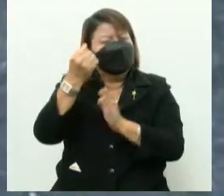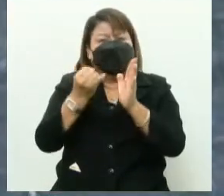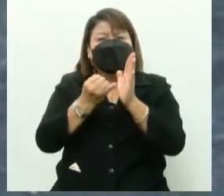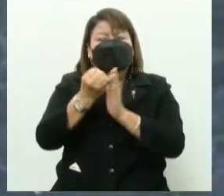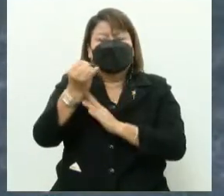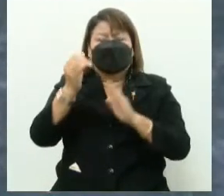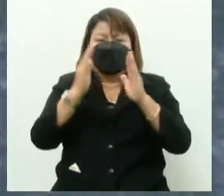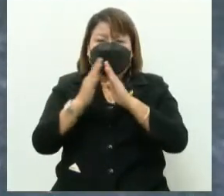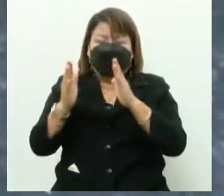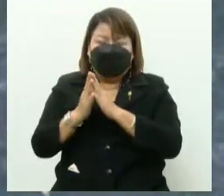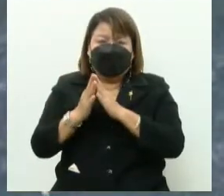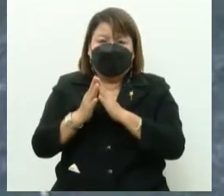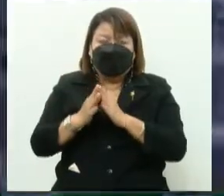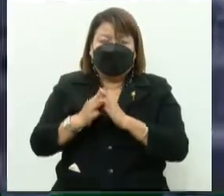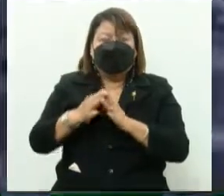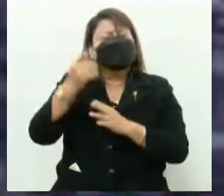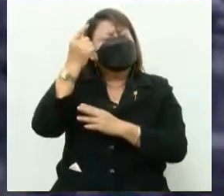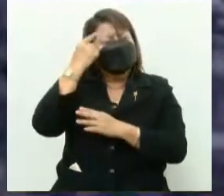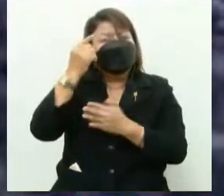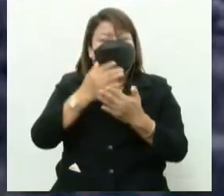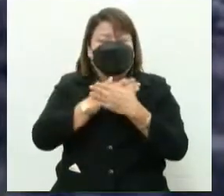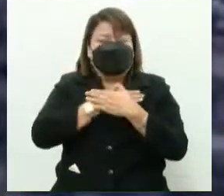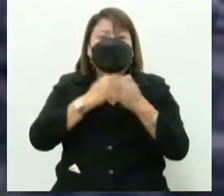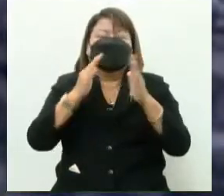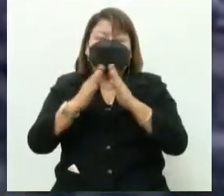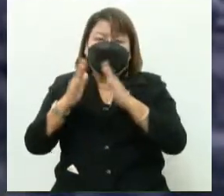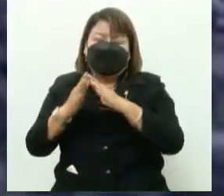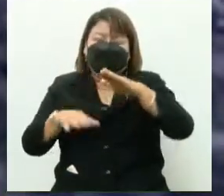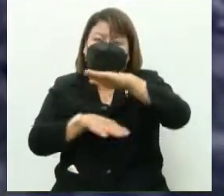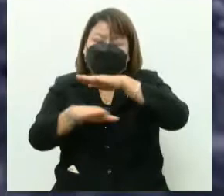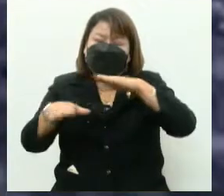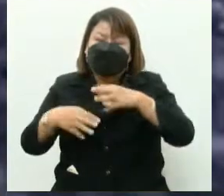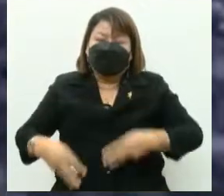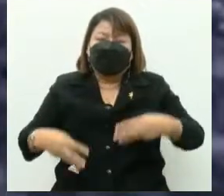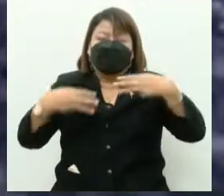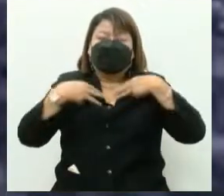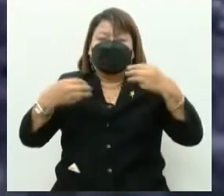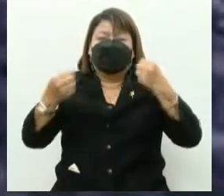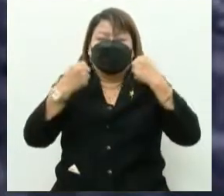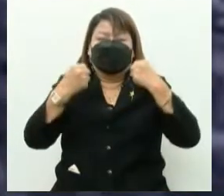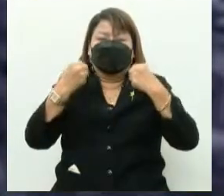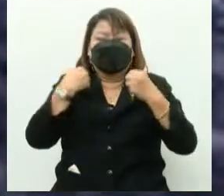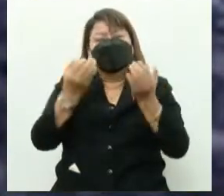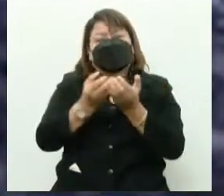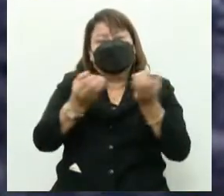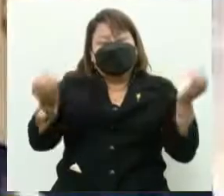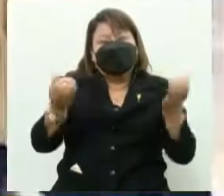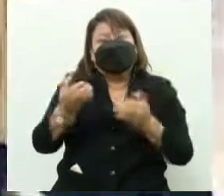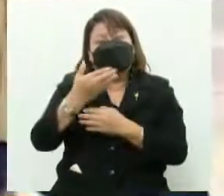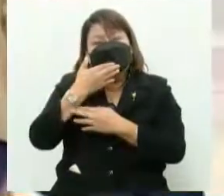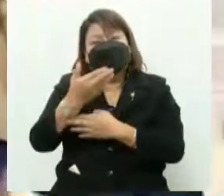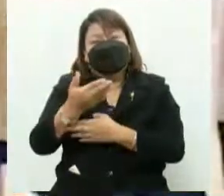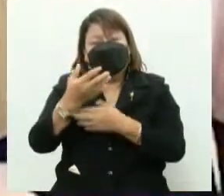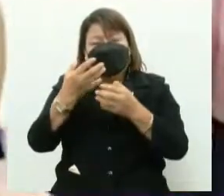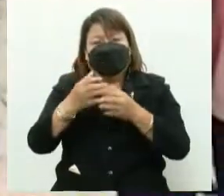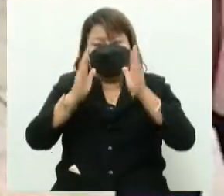องสำนึกรักท้องถิ่นและมีพื้นฐานชีวิตที่มั่นคงมีคุณธรรมตลอดจนเป็นพลเมื